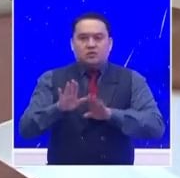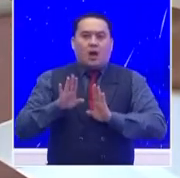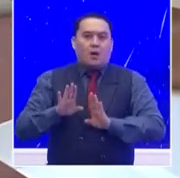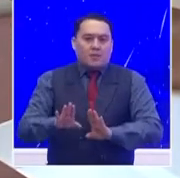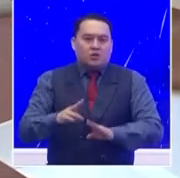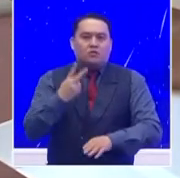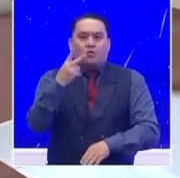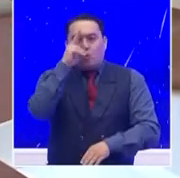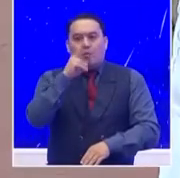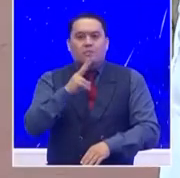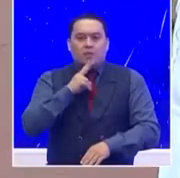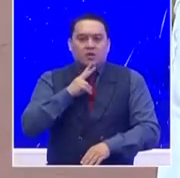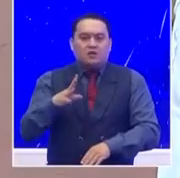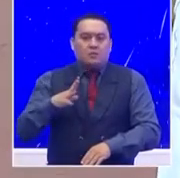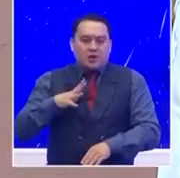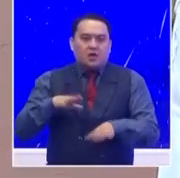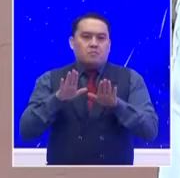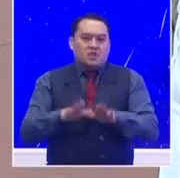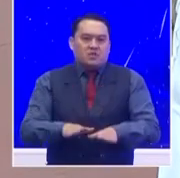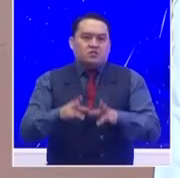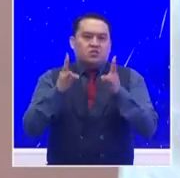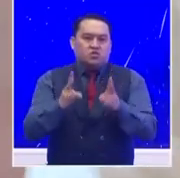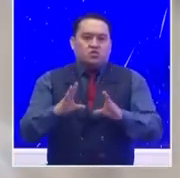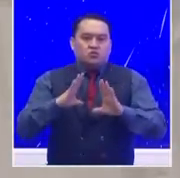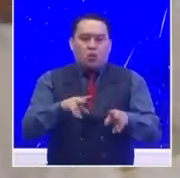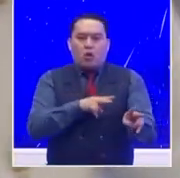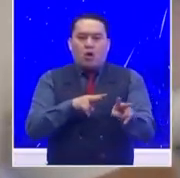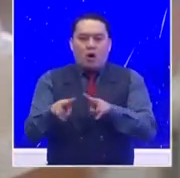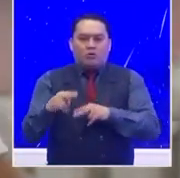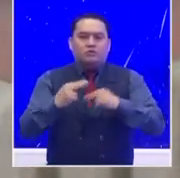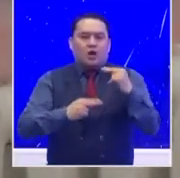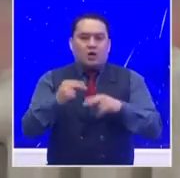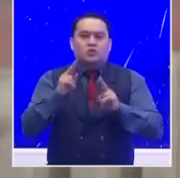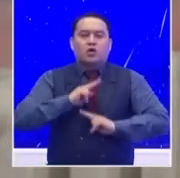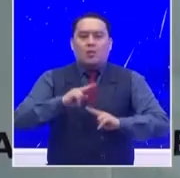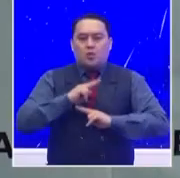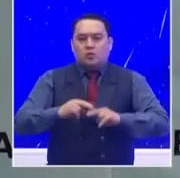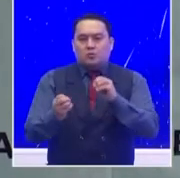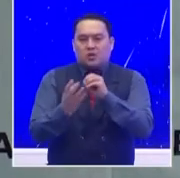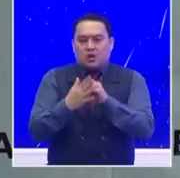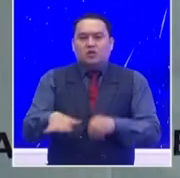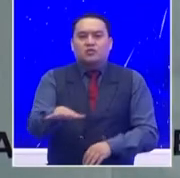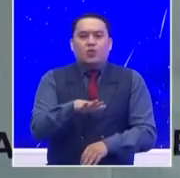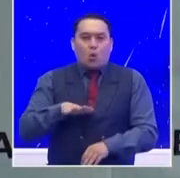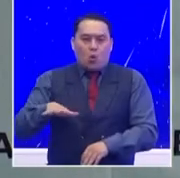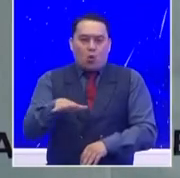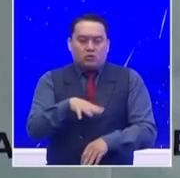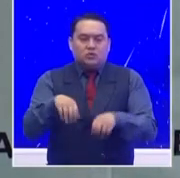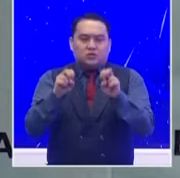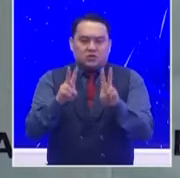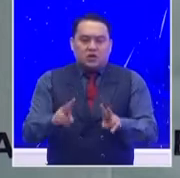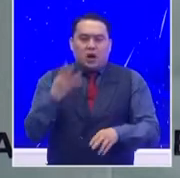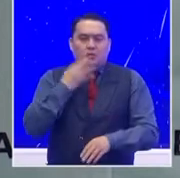более двух месяцев находился на месте события и контролировал ход строительных работ 15 участка отведенного для